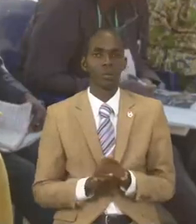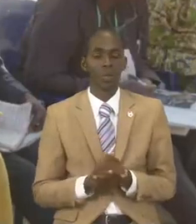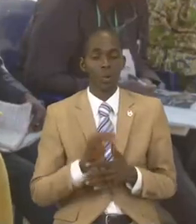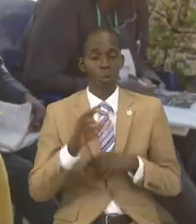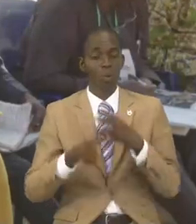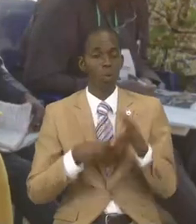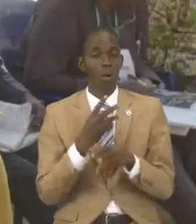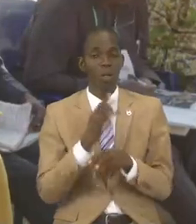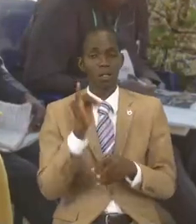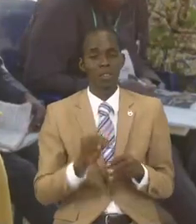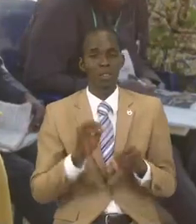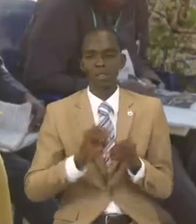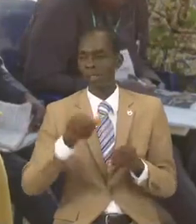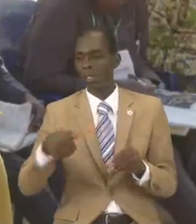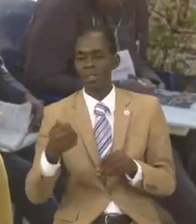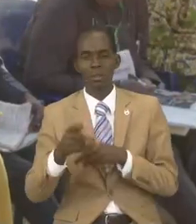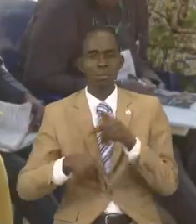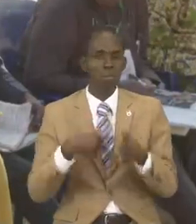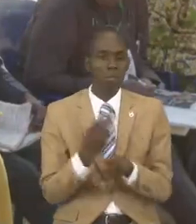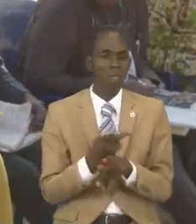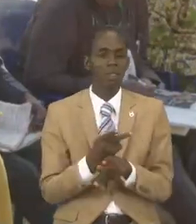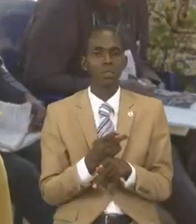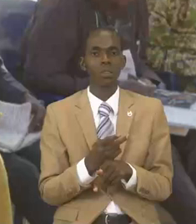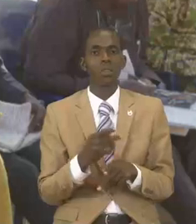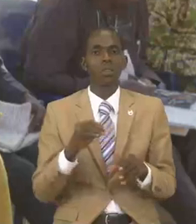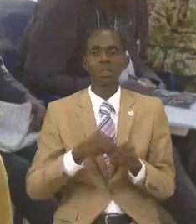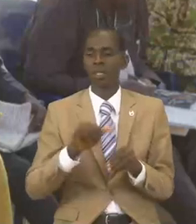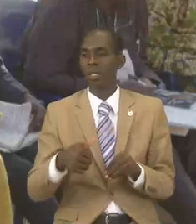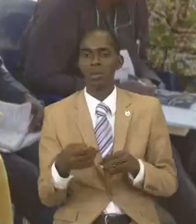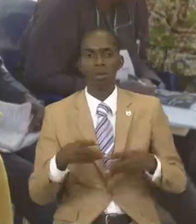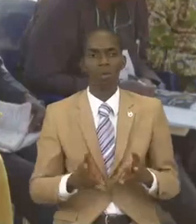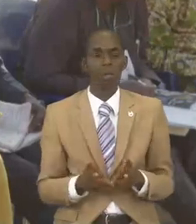La mondanité sous n'importe quelle forme,